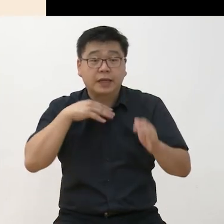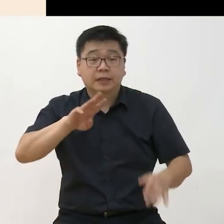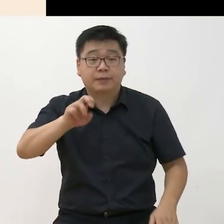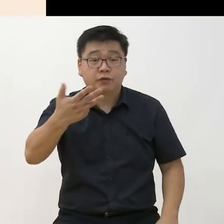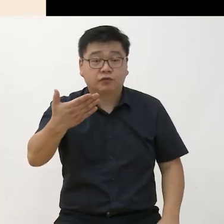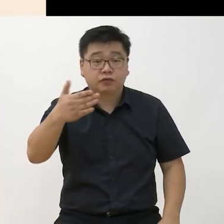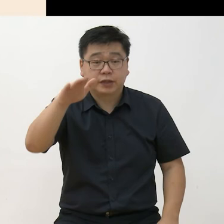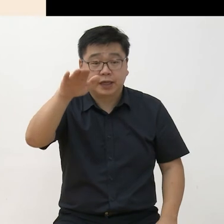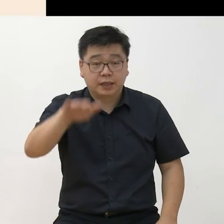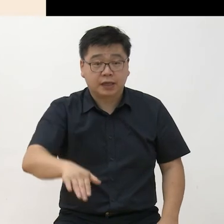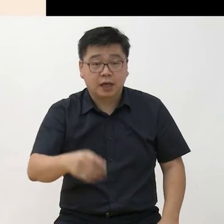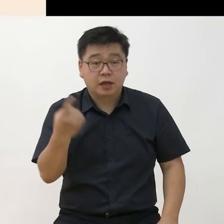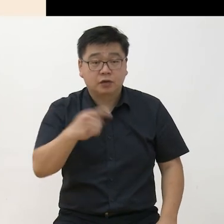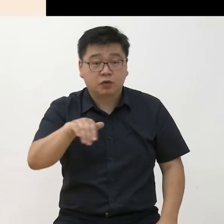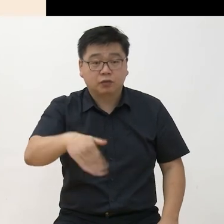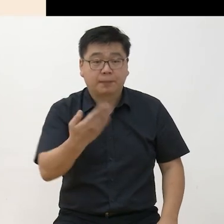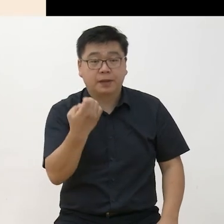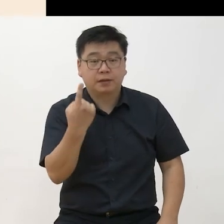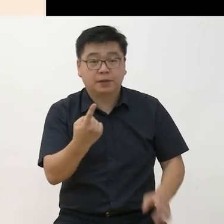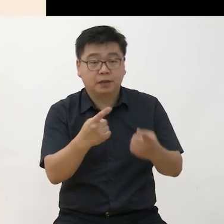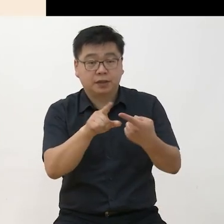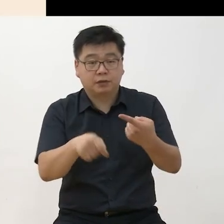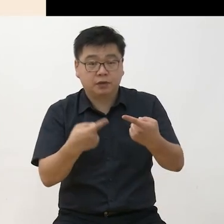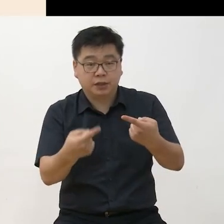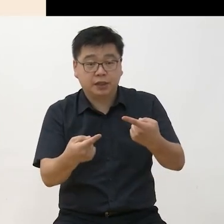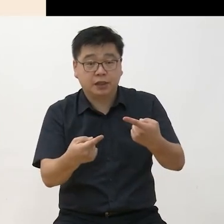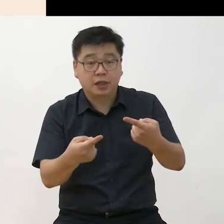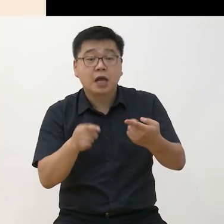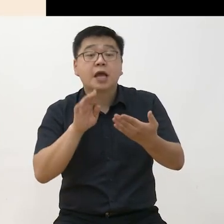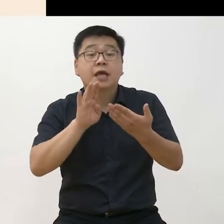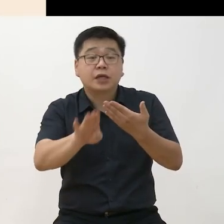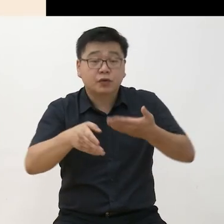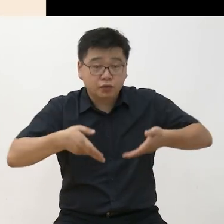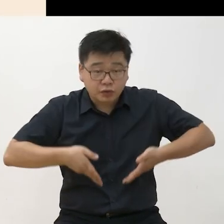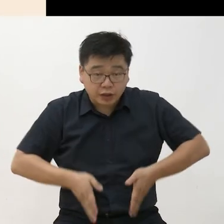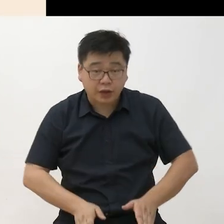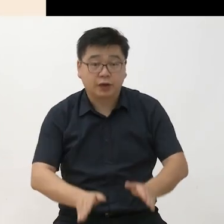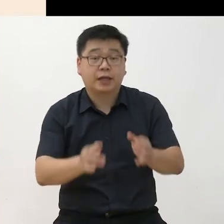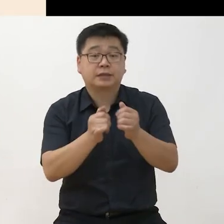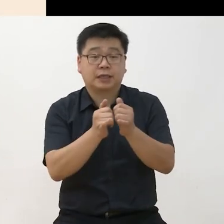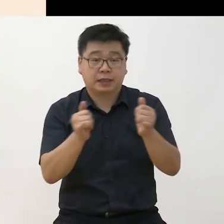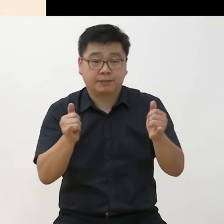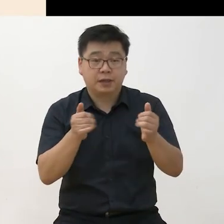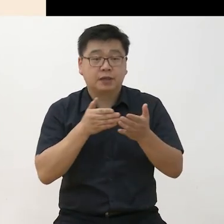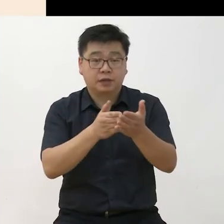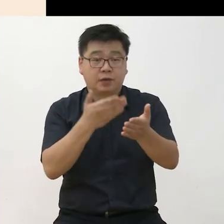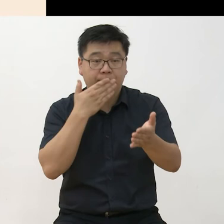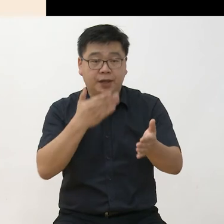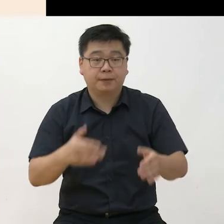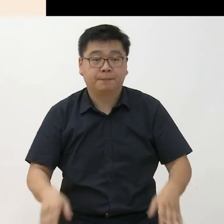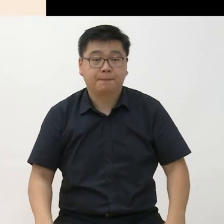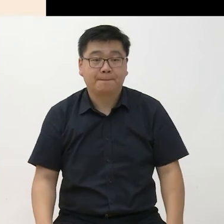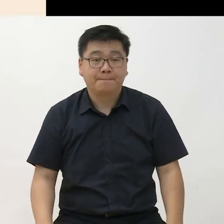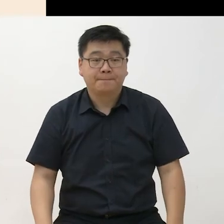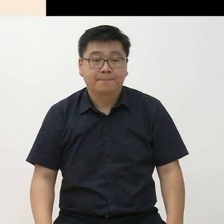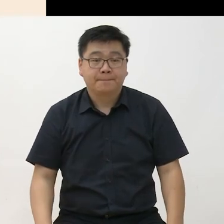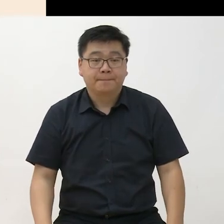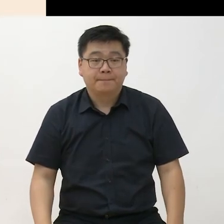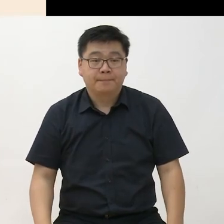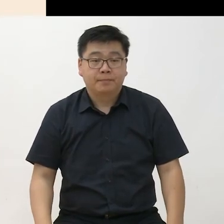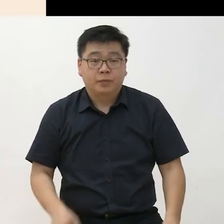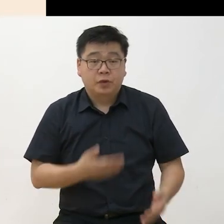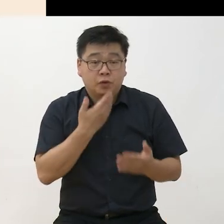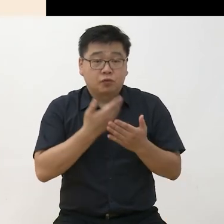이하 81년 1월 1일 이후 출생자 청년예술가가 지원이 가능하고, 그 다음에